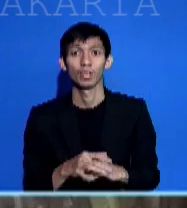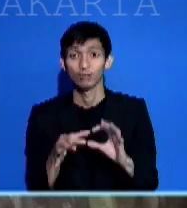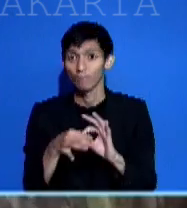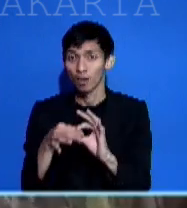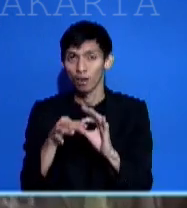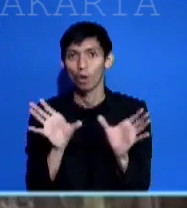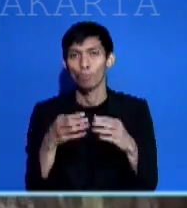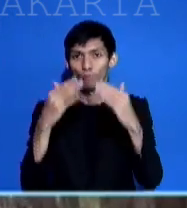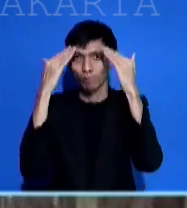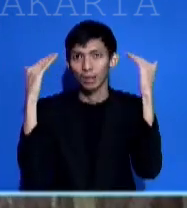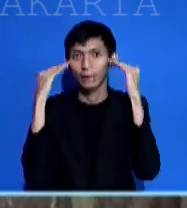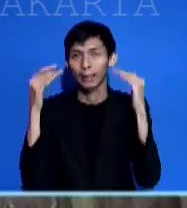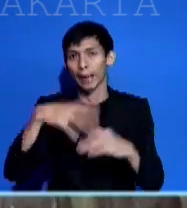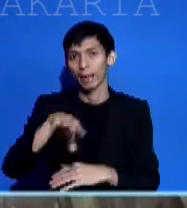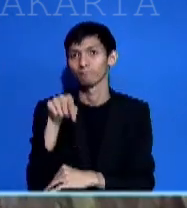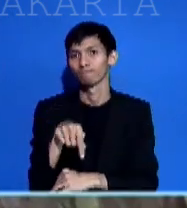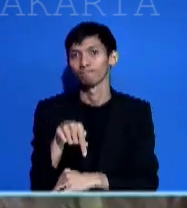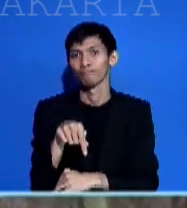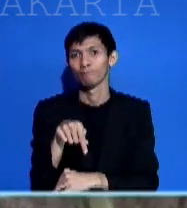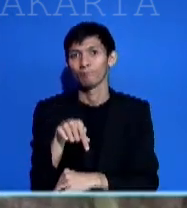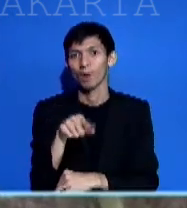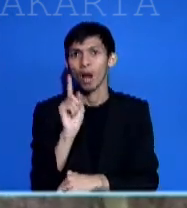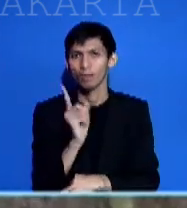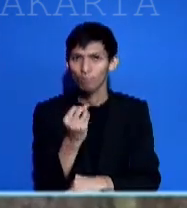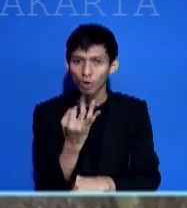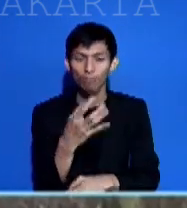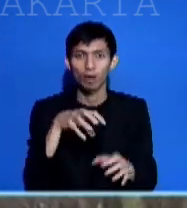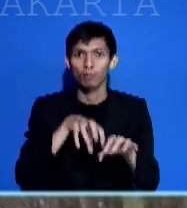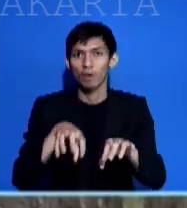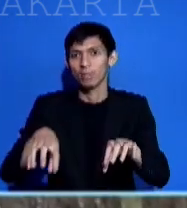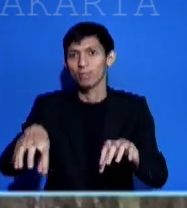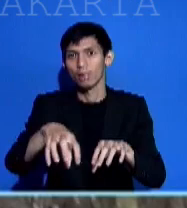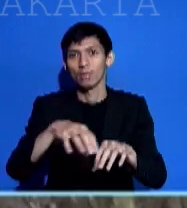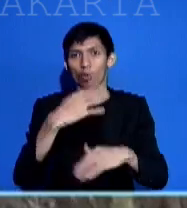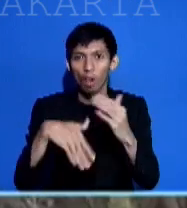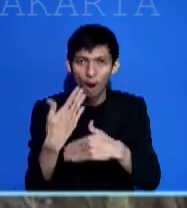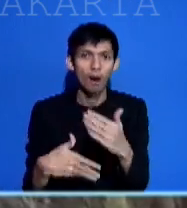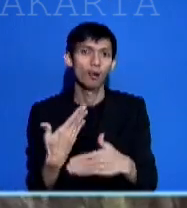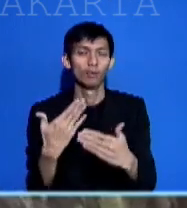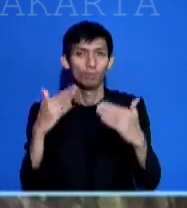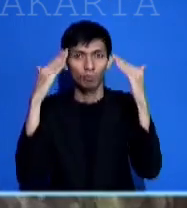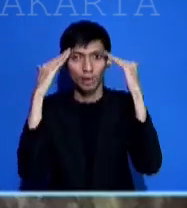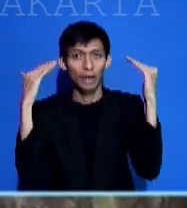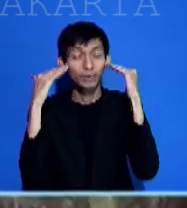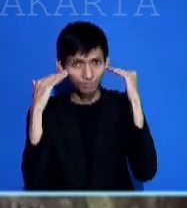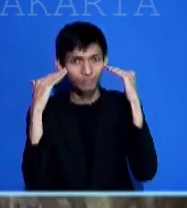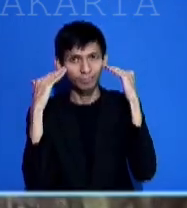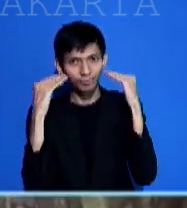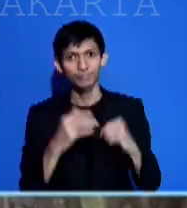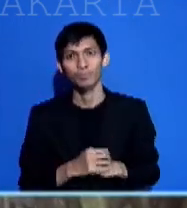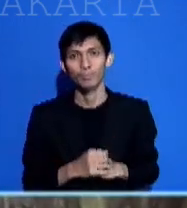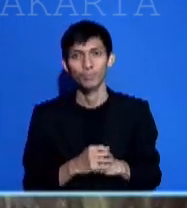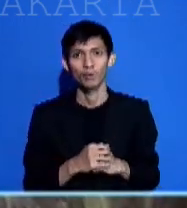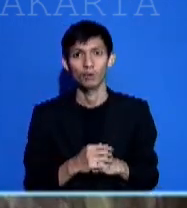girierto Menik Pak Menik wonten lokasi ingkang dipun kelola kalian petani Menik salak